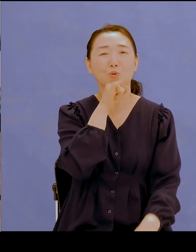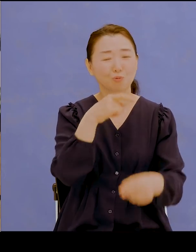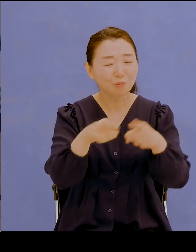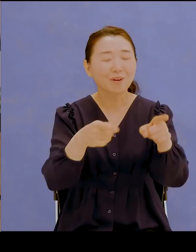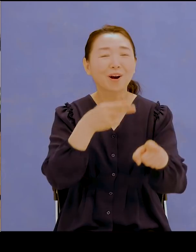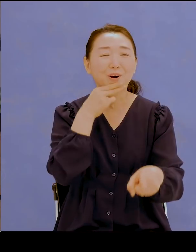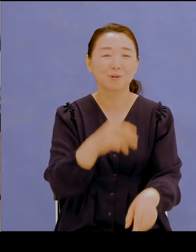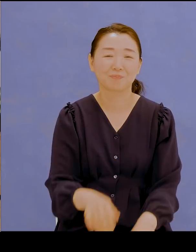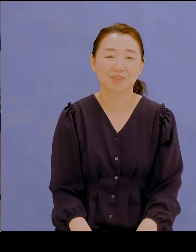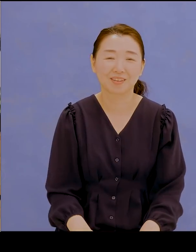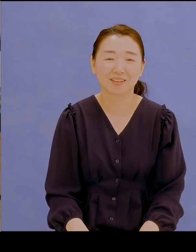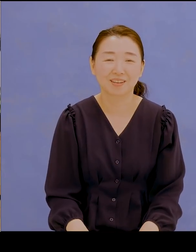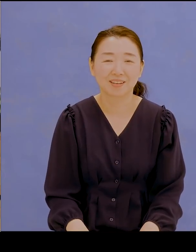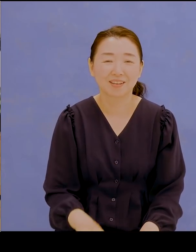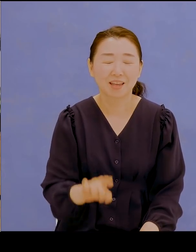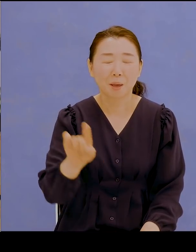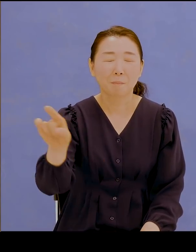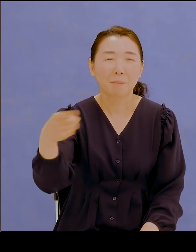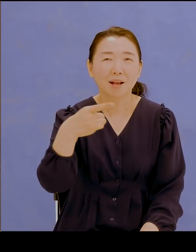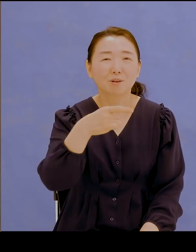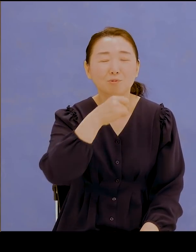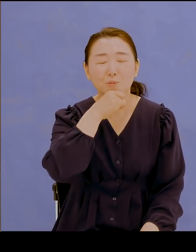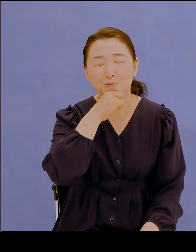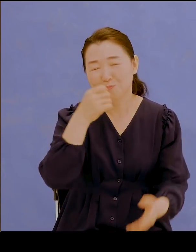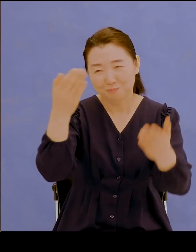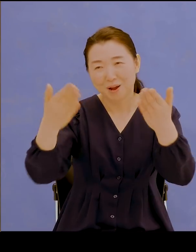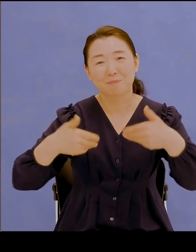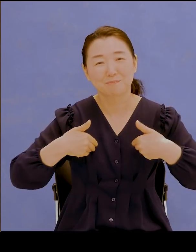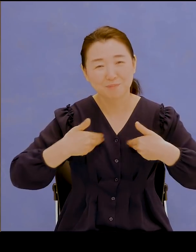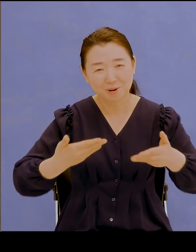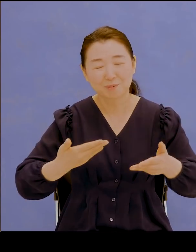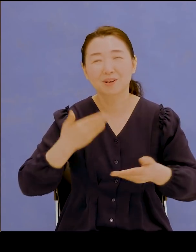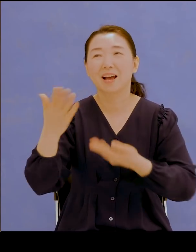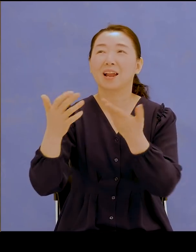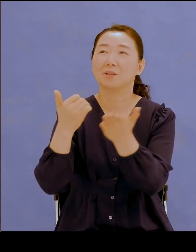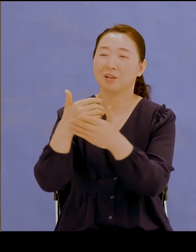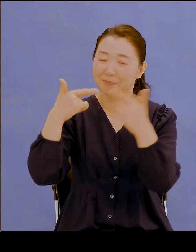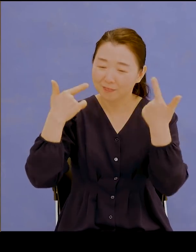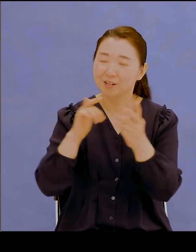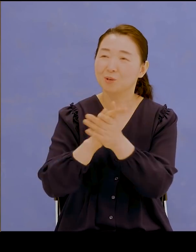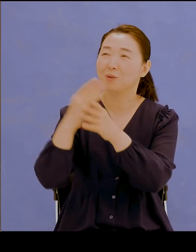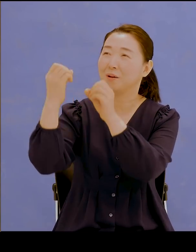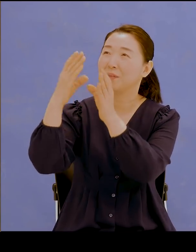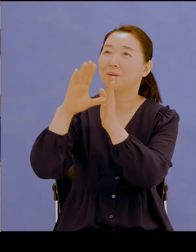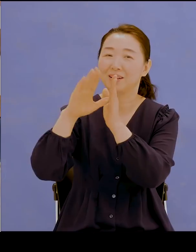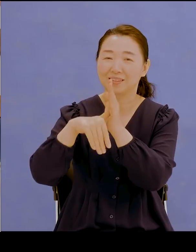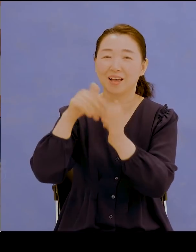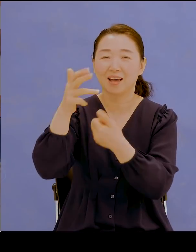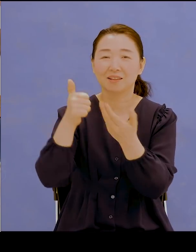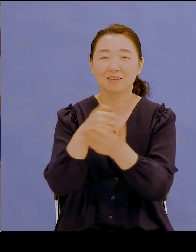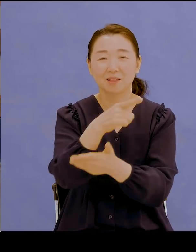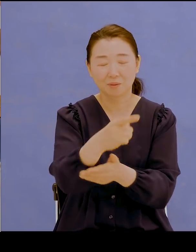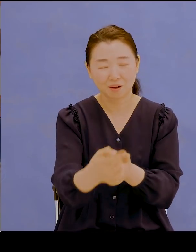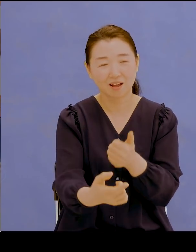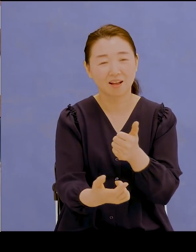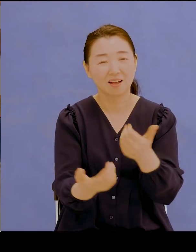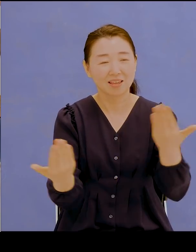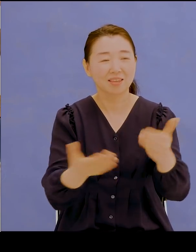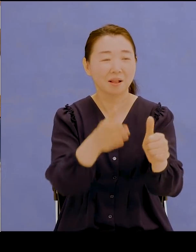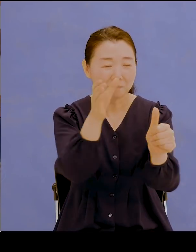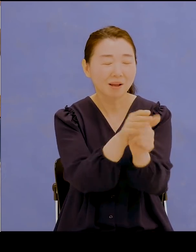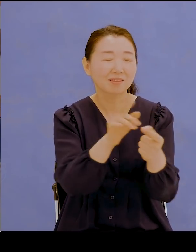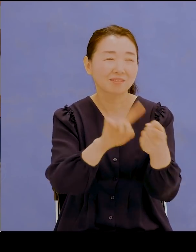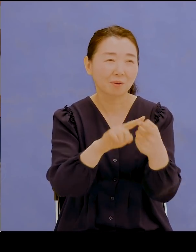없거든요. 100점 맞을 필요 없는 숙제를 주셨기 때문에 우리는 늘 기도하고 하나님과 대화만 하면 네. 하나님께서 네가 맡은 말 다